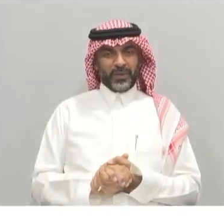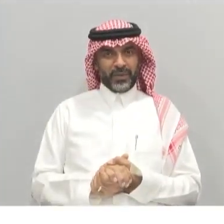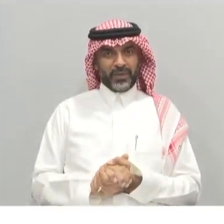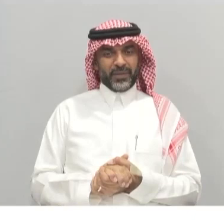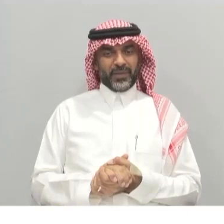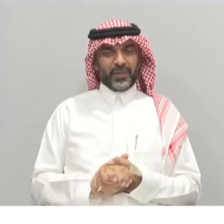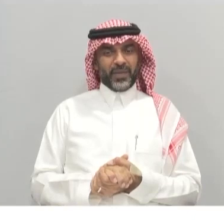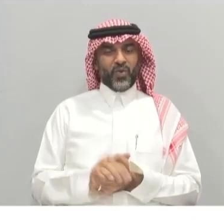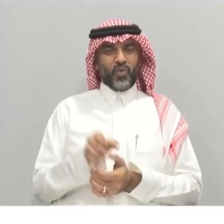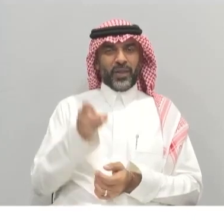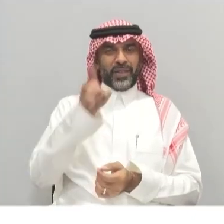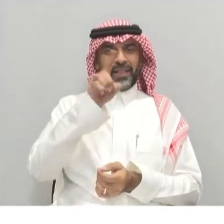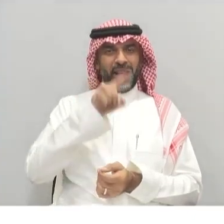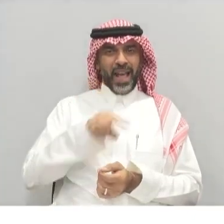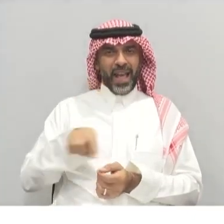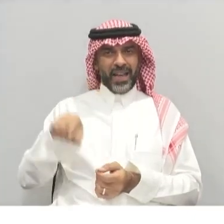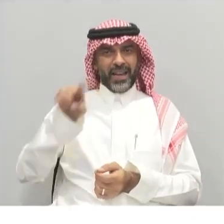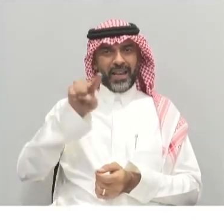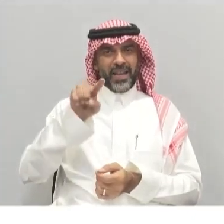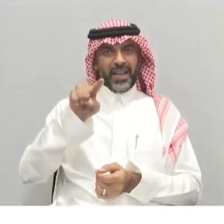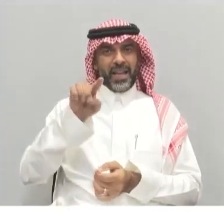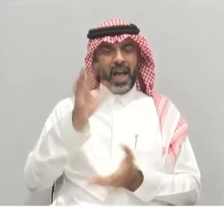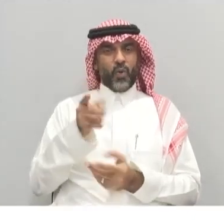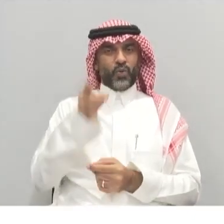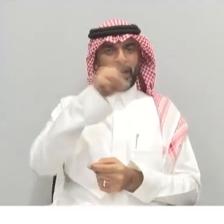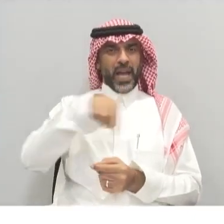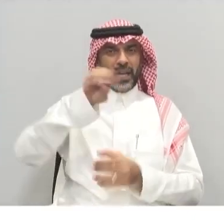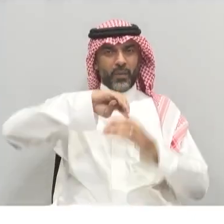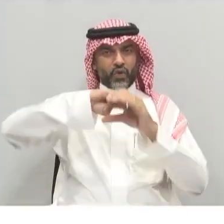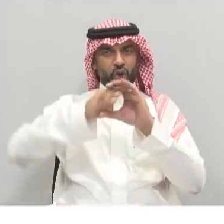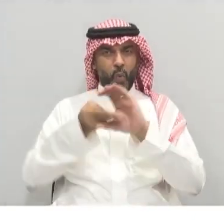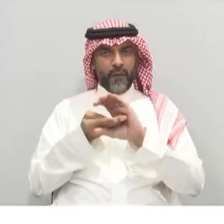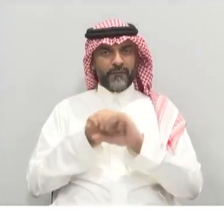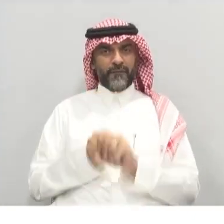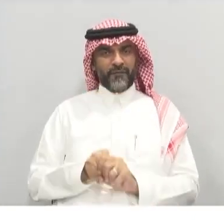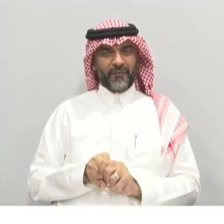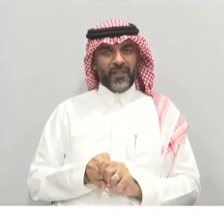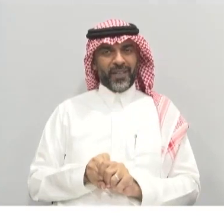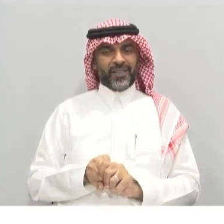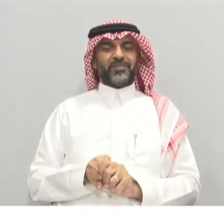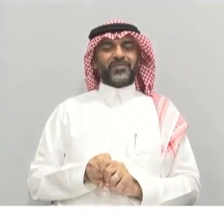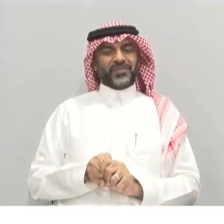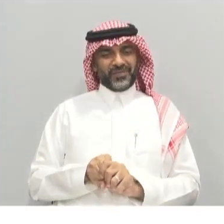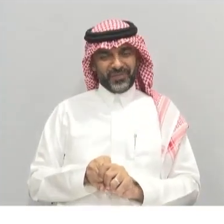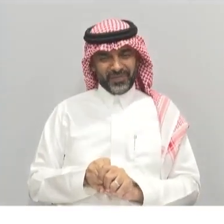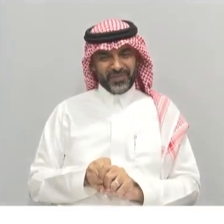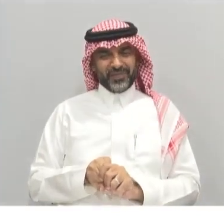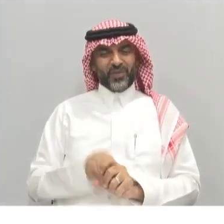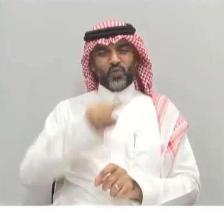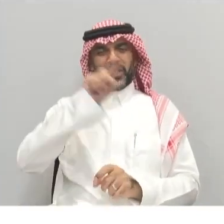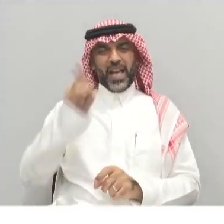حاليا هو المخطط الدائري او الدائري المجوف احسنت هو الدائري